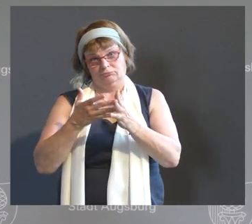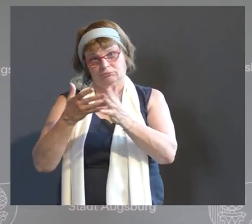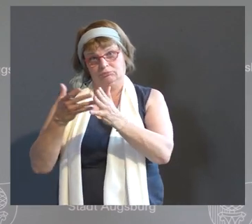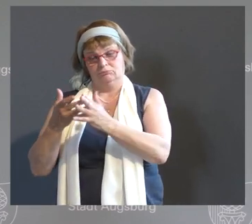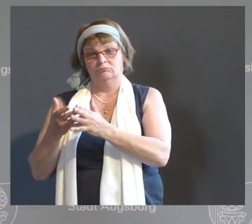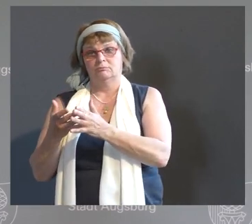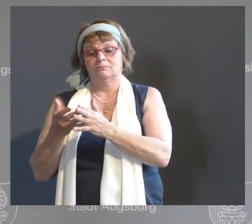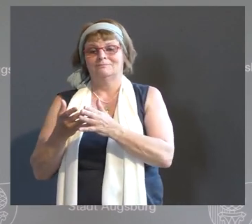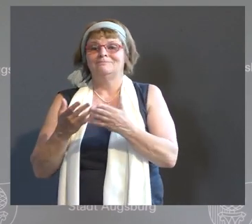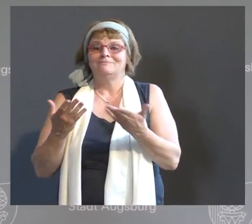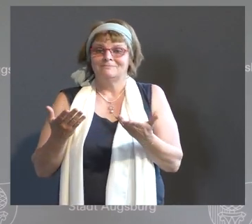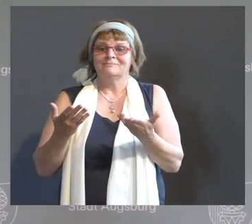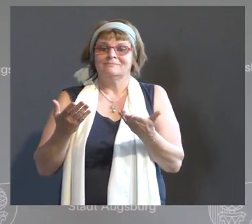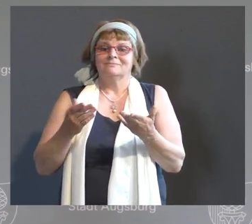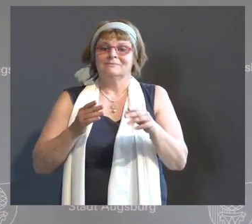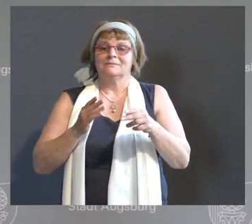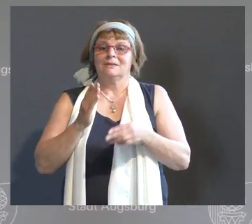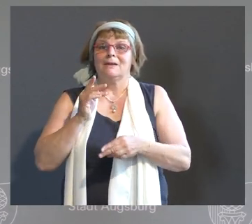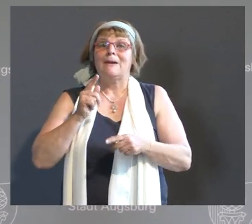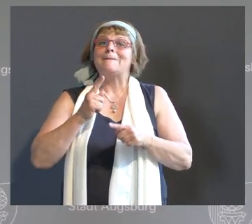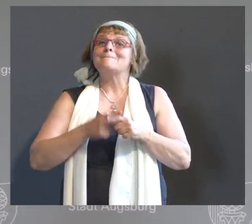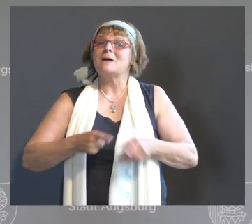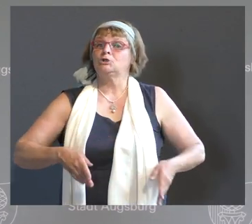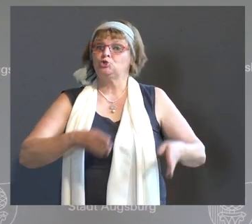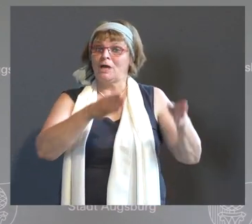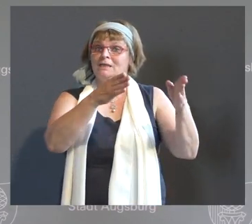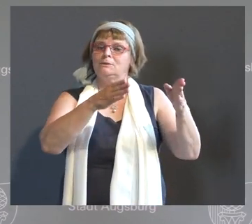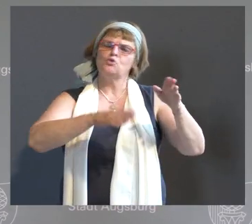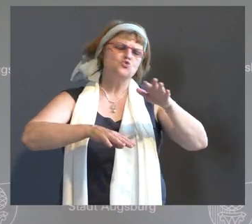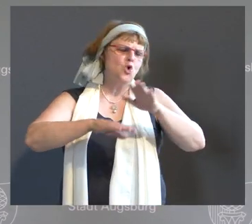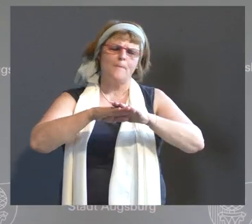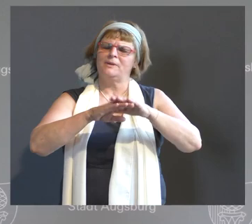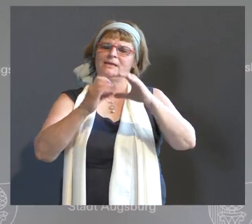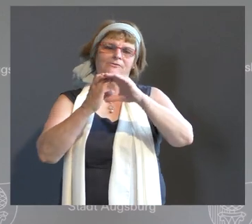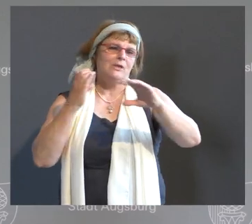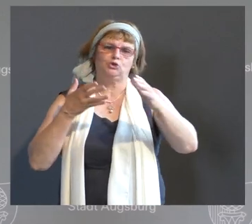in so einem Raum wie der Maximilianstraße nie ganz verhindern, wenn man ihn nicht komplett sperrt,